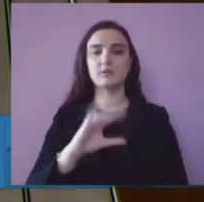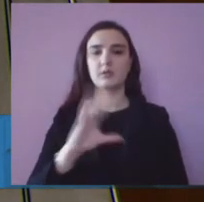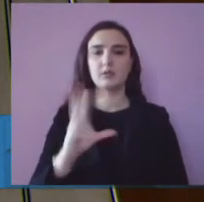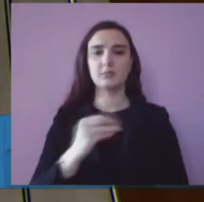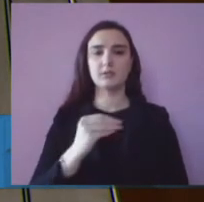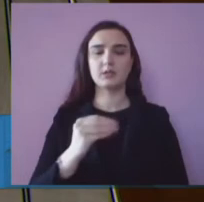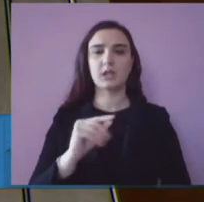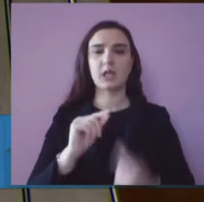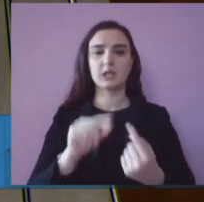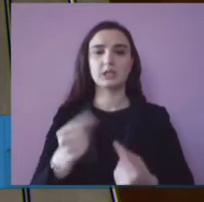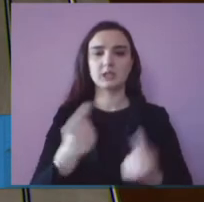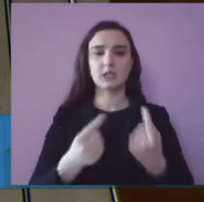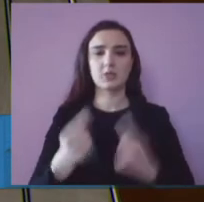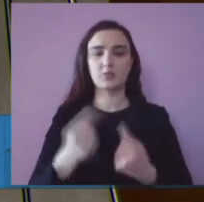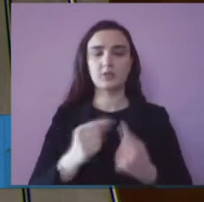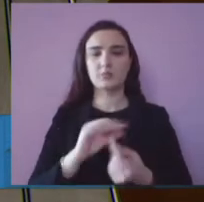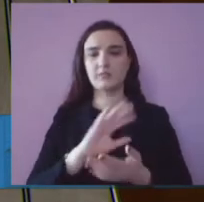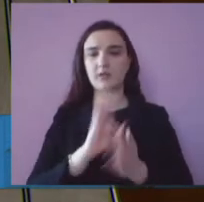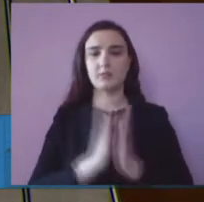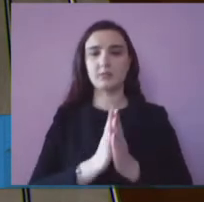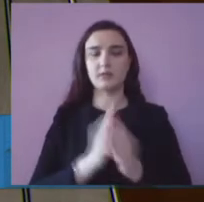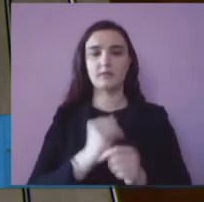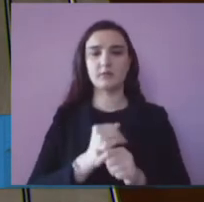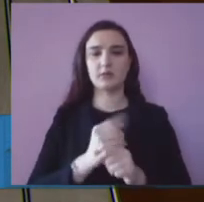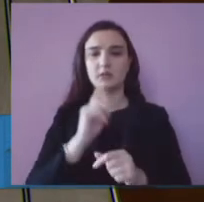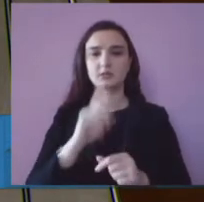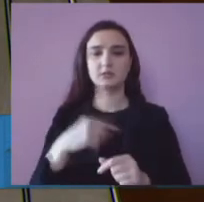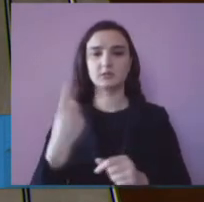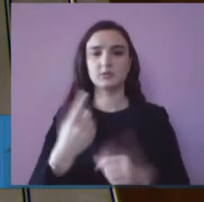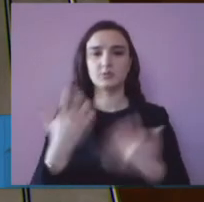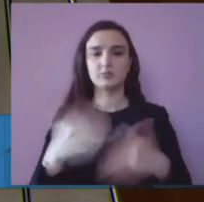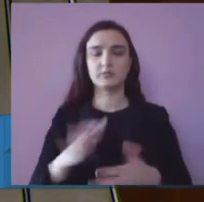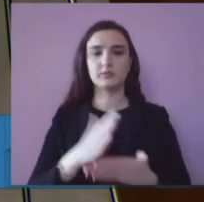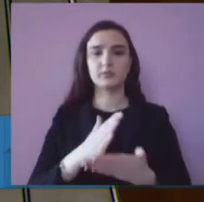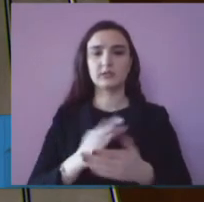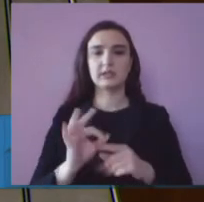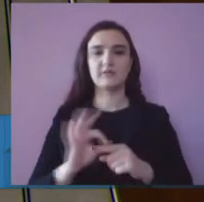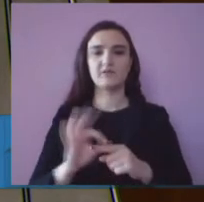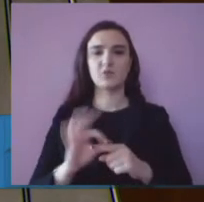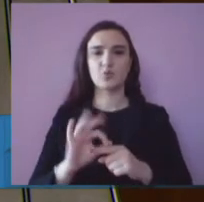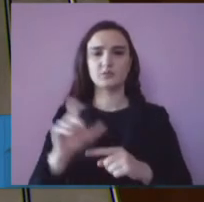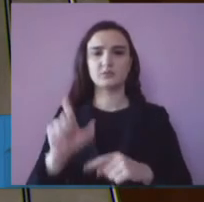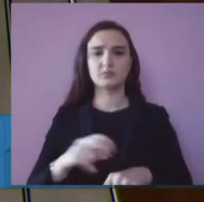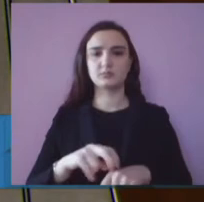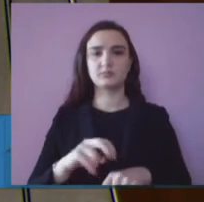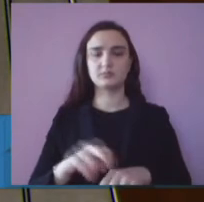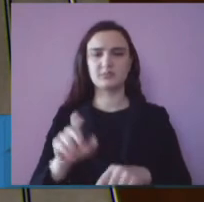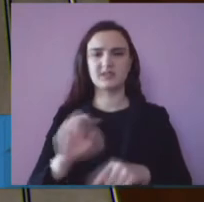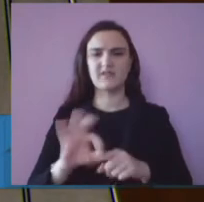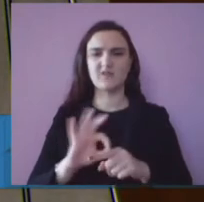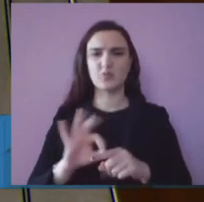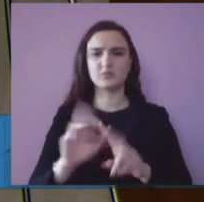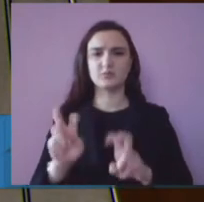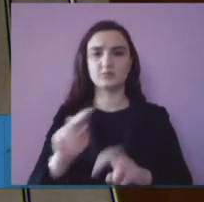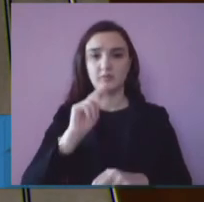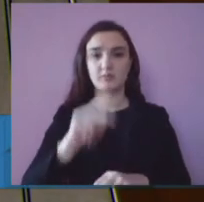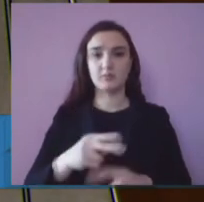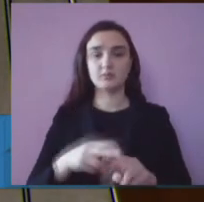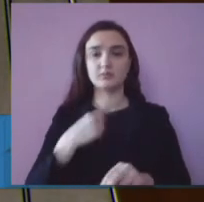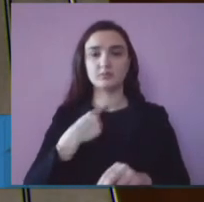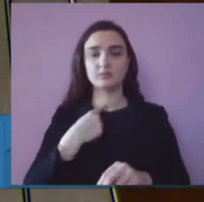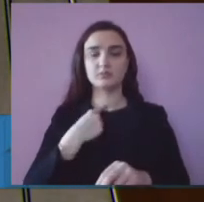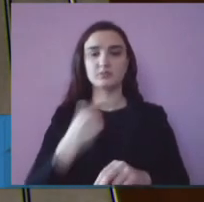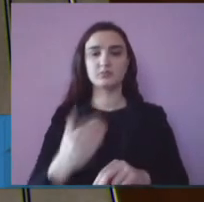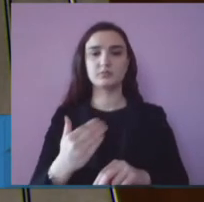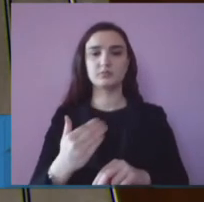ანტისხეულები და ერთი წელია უკვე ჩამოუყალიბდა ნევროზი და თუ შეიძლება რომ დავაბრალოთ ფარისებრ ჯირკვლის